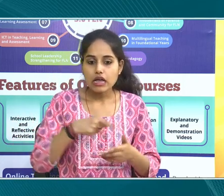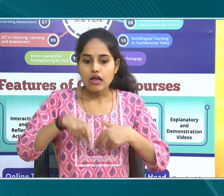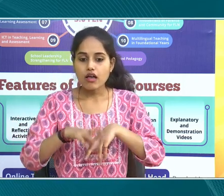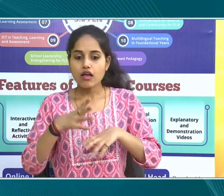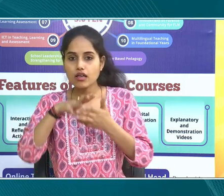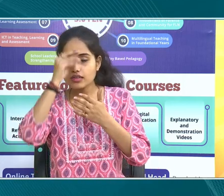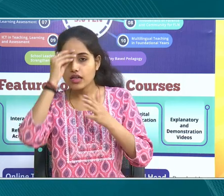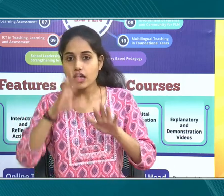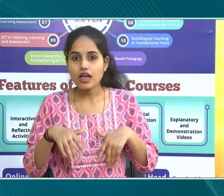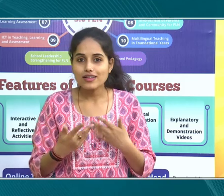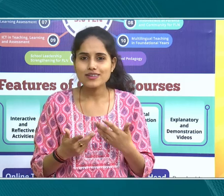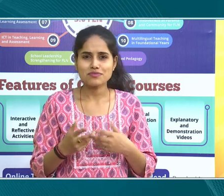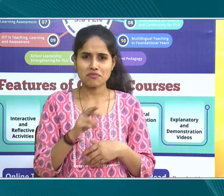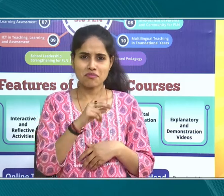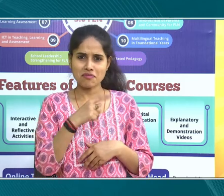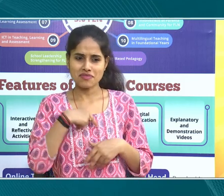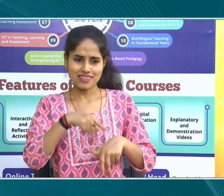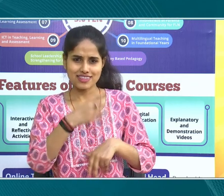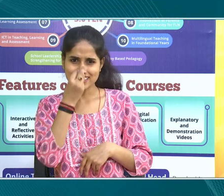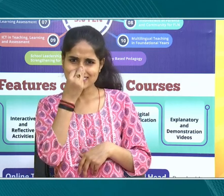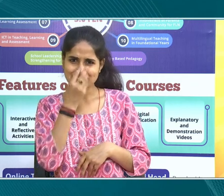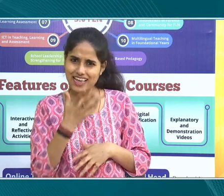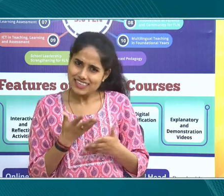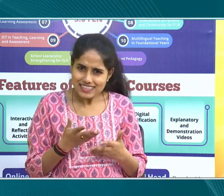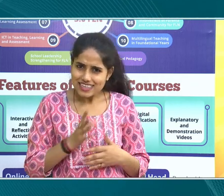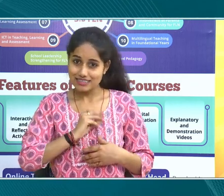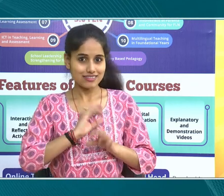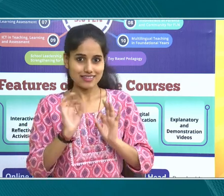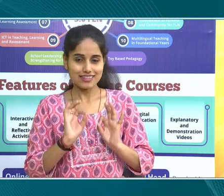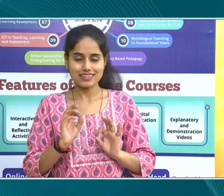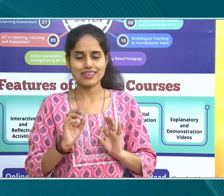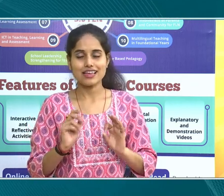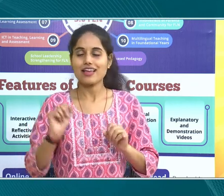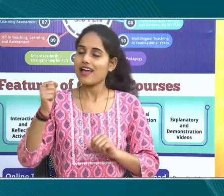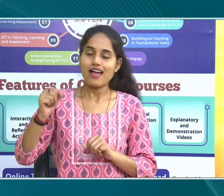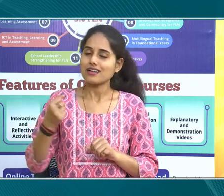है जैसे हमने